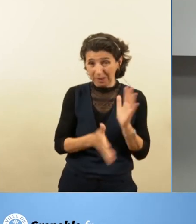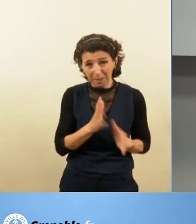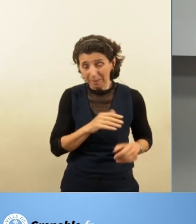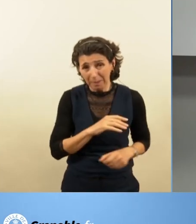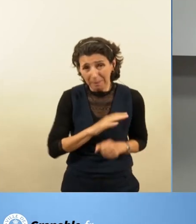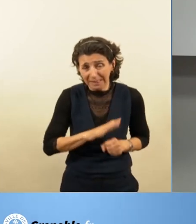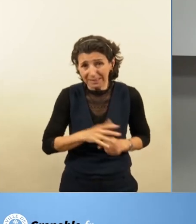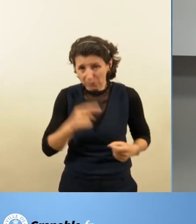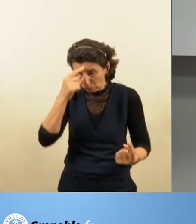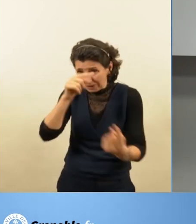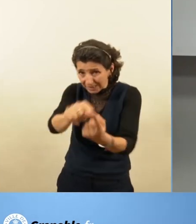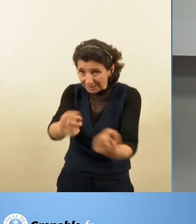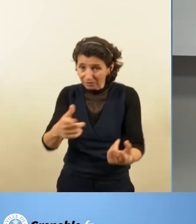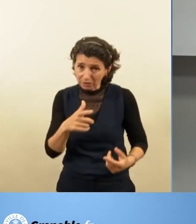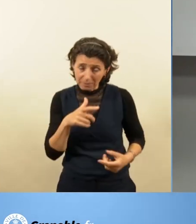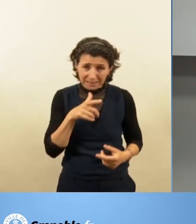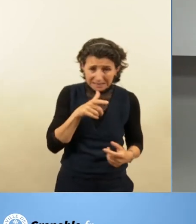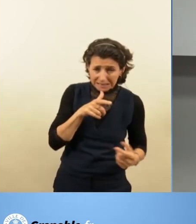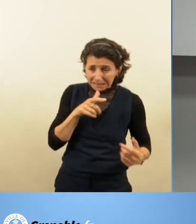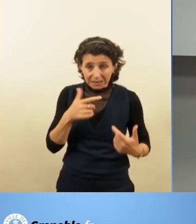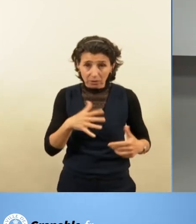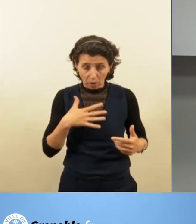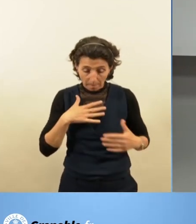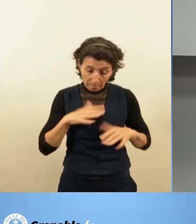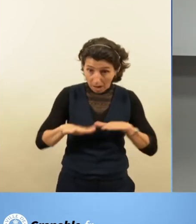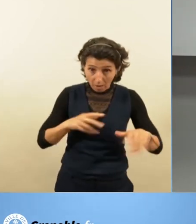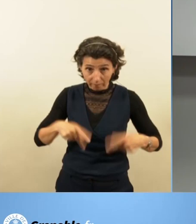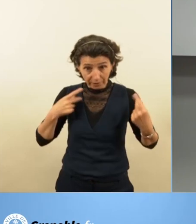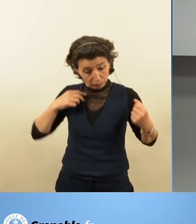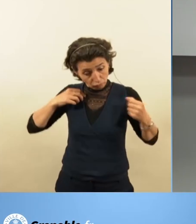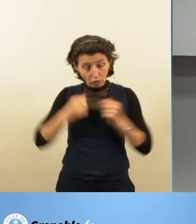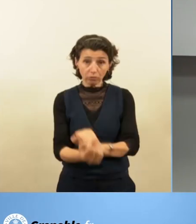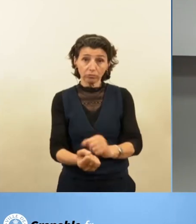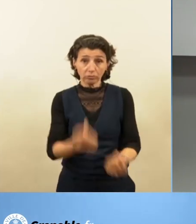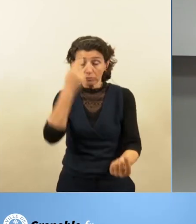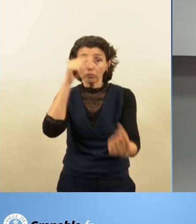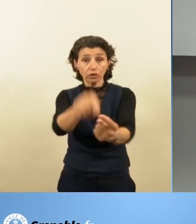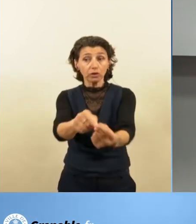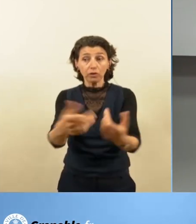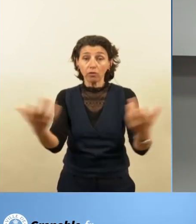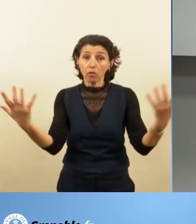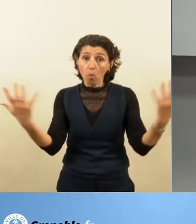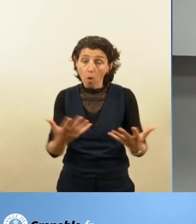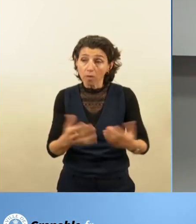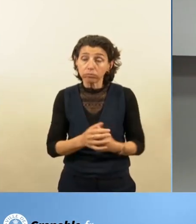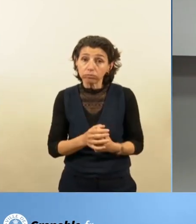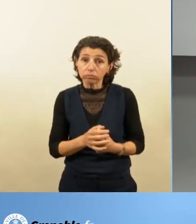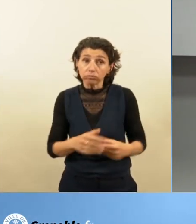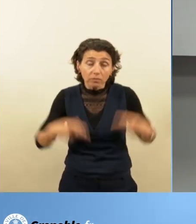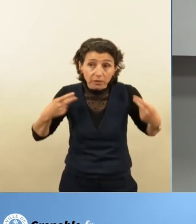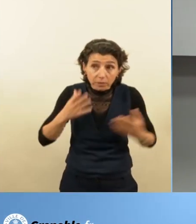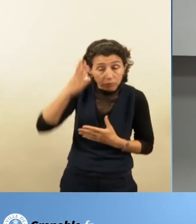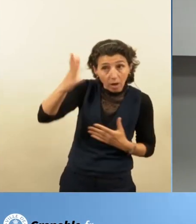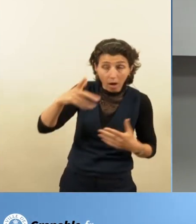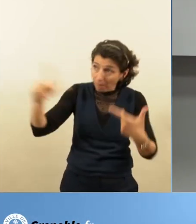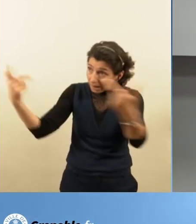ceinture l'objet est de changer de mode de vie pour obtenir adopter des modes de vie qui soit compatible qui soit adapté à nos